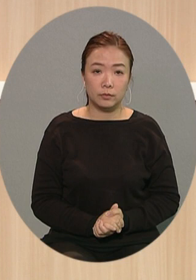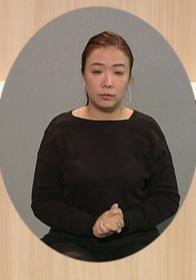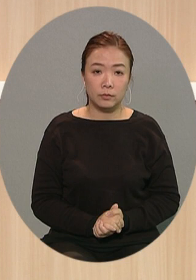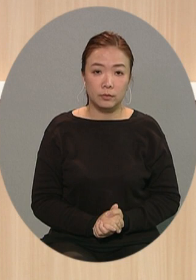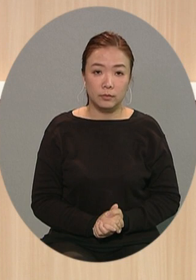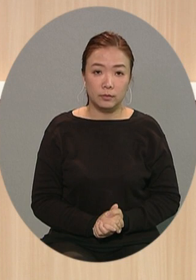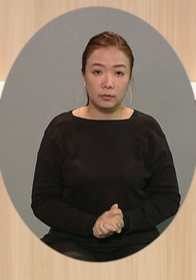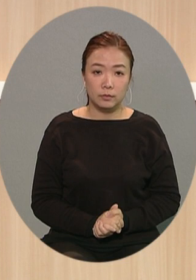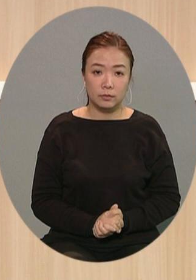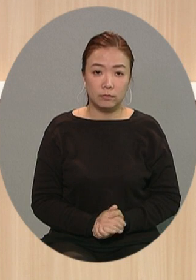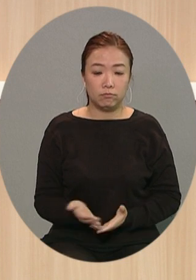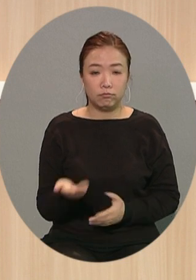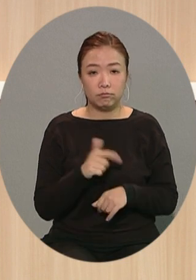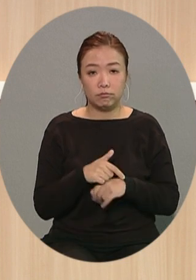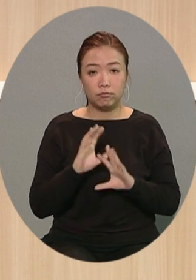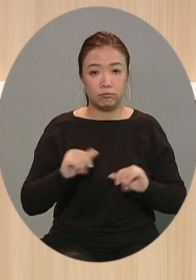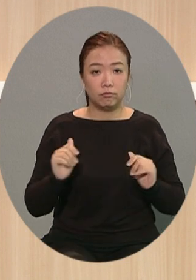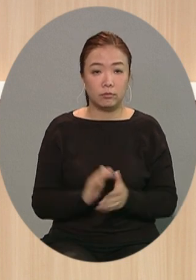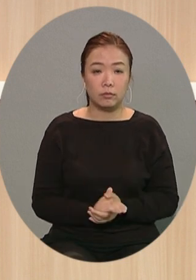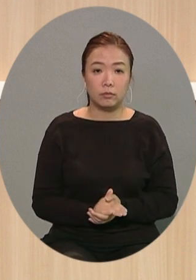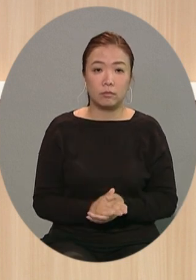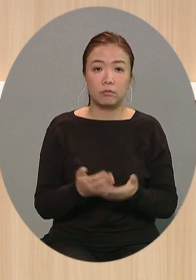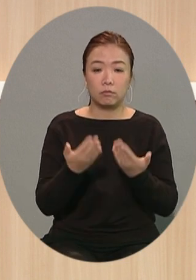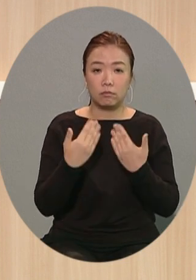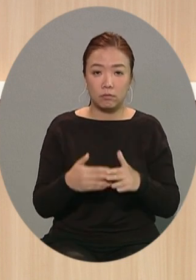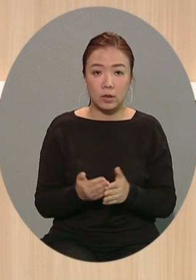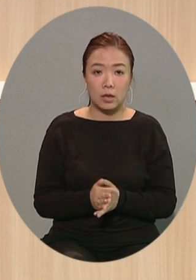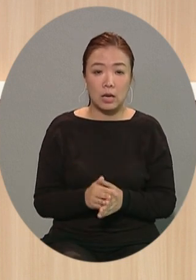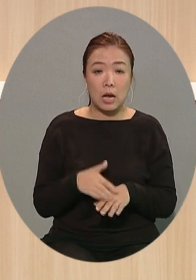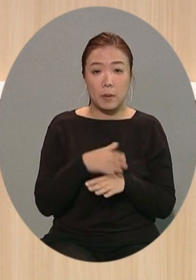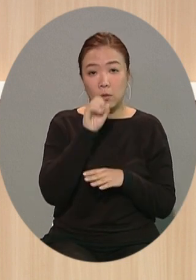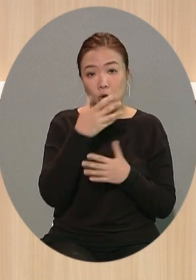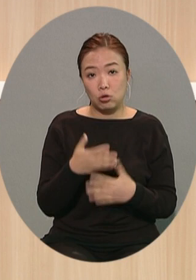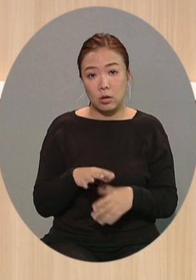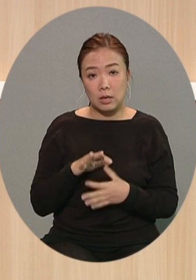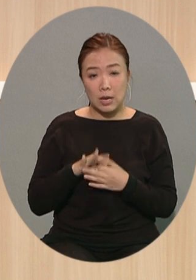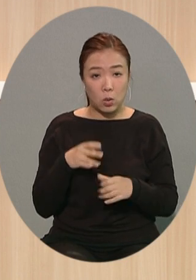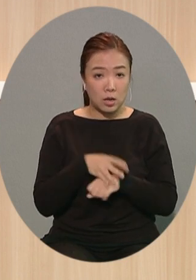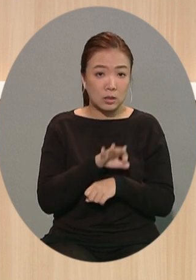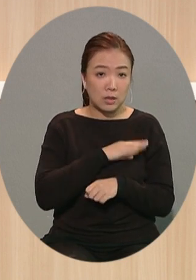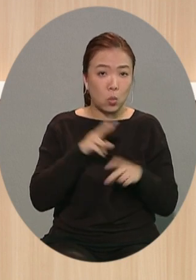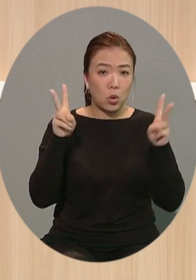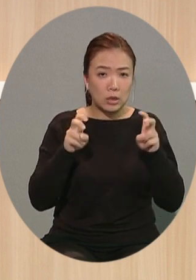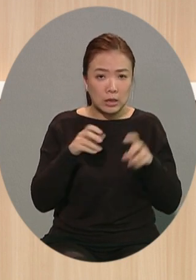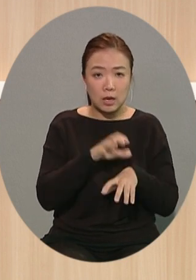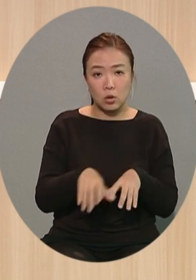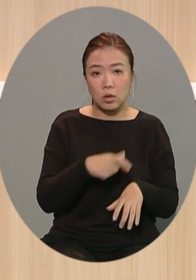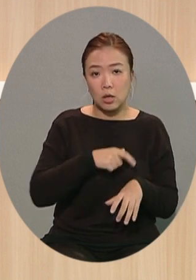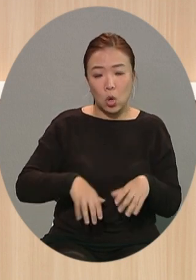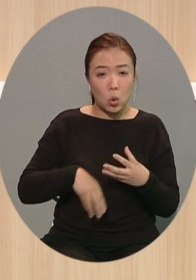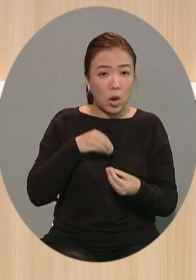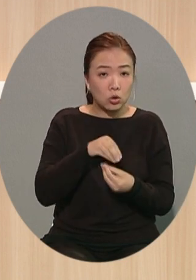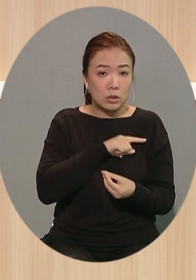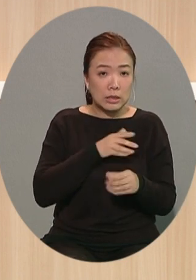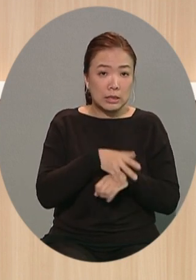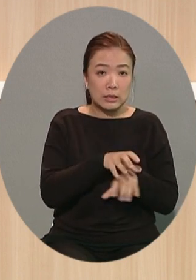好，大家的時間都用完了，跟住呢，剛才大家其實都已經提到一些社會議題，確實區議員要關注的呢，不只是自己的社